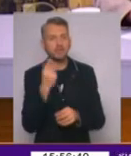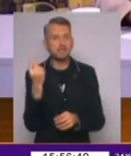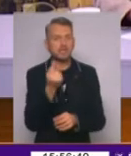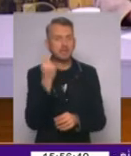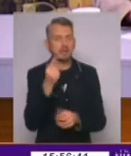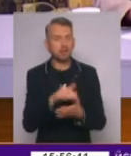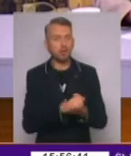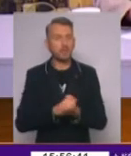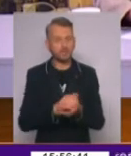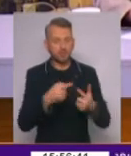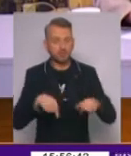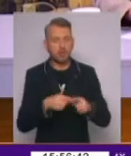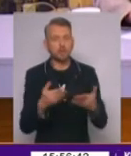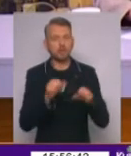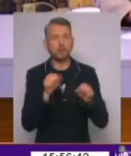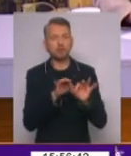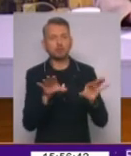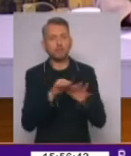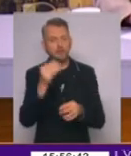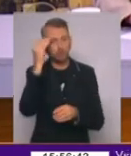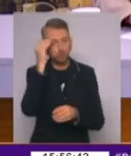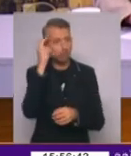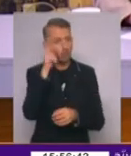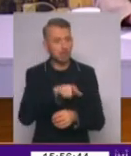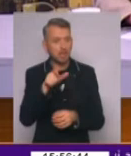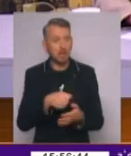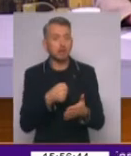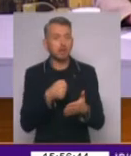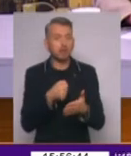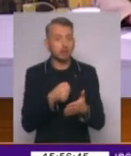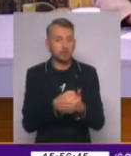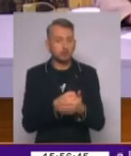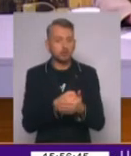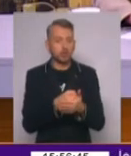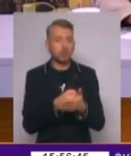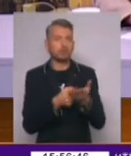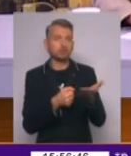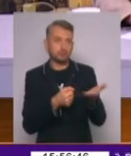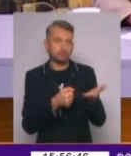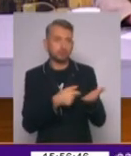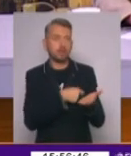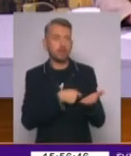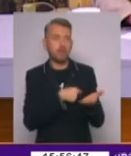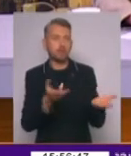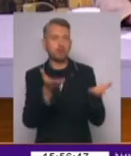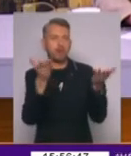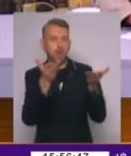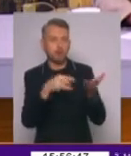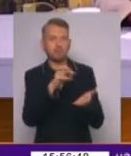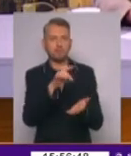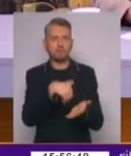такий колективний орган, який може доносити думки киян до небожителів, депутатів, мера